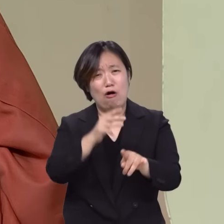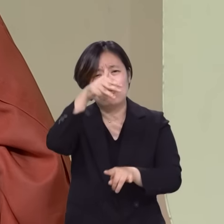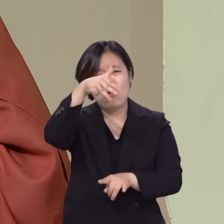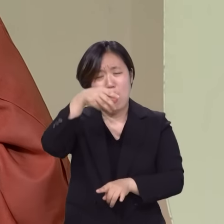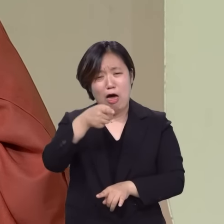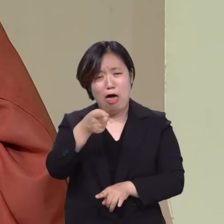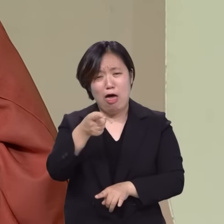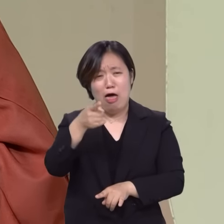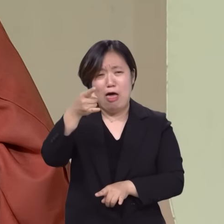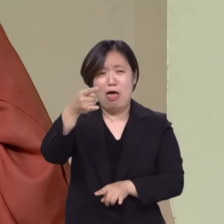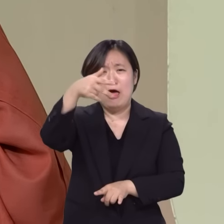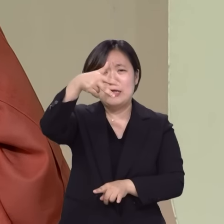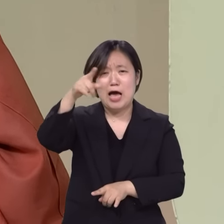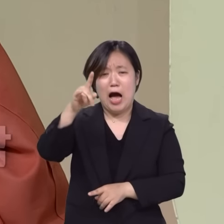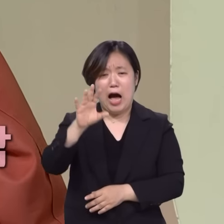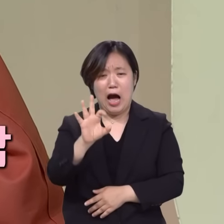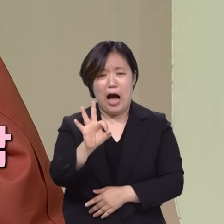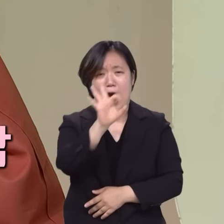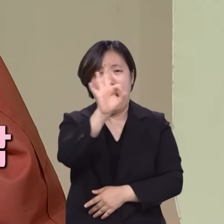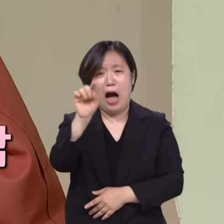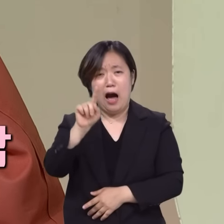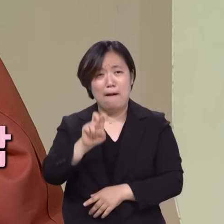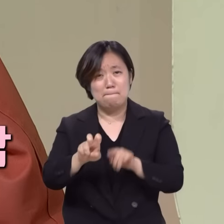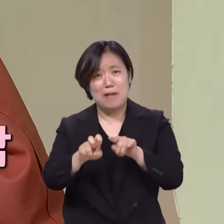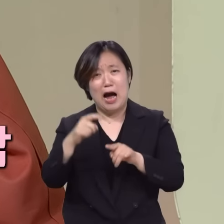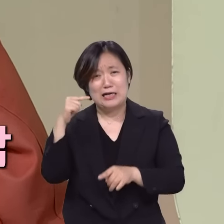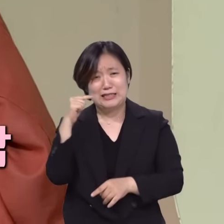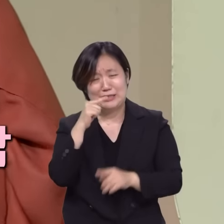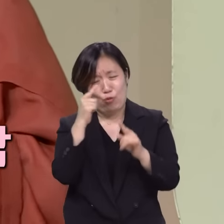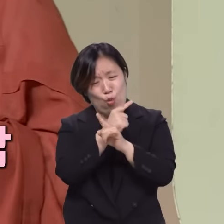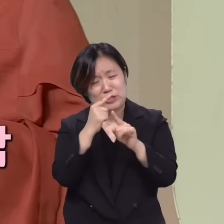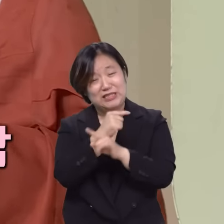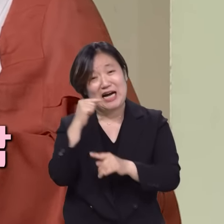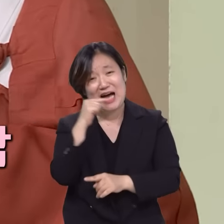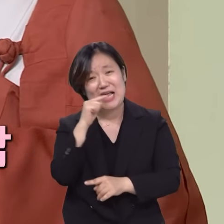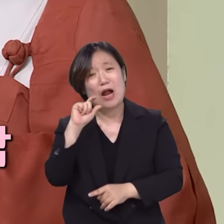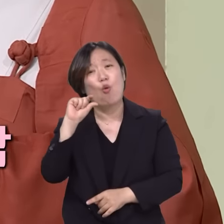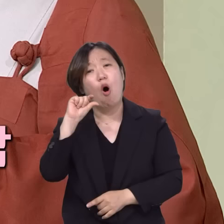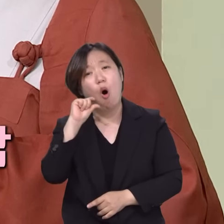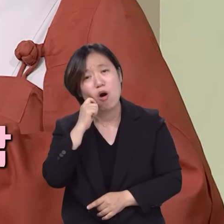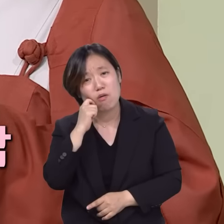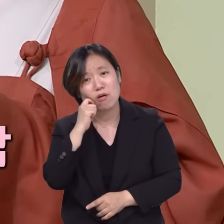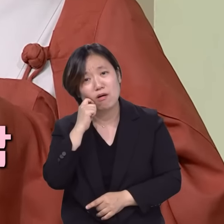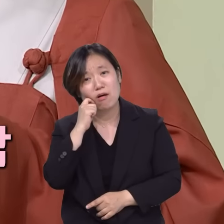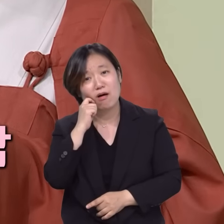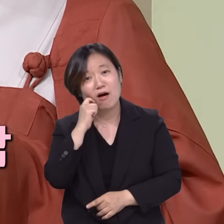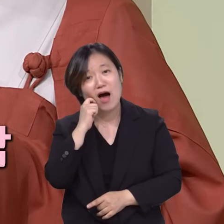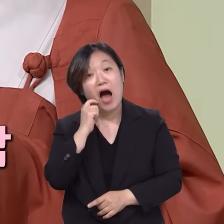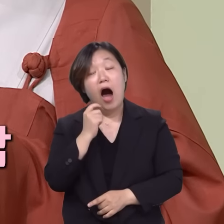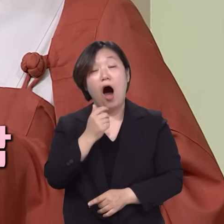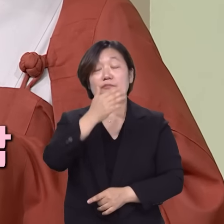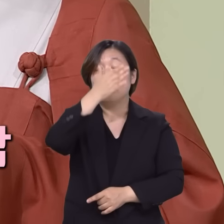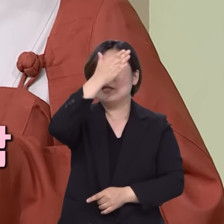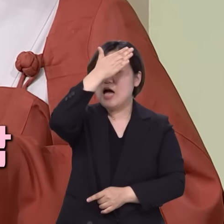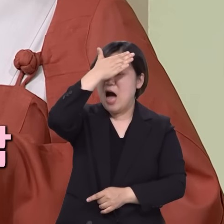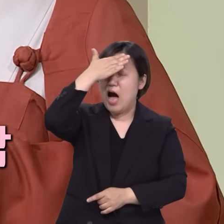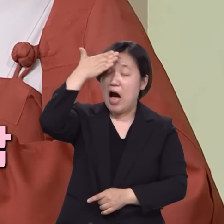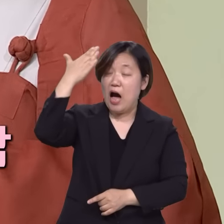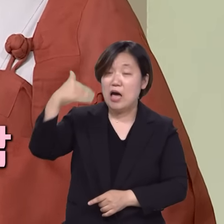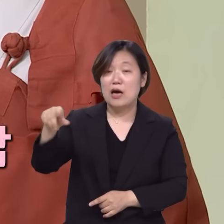까다롭고 어렵다라고 그렇게 알려져 있지 않습니까 근데 그나마 다행인게 그나마